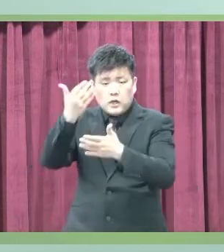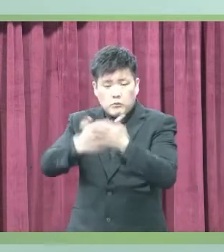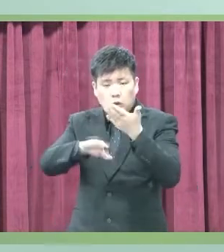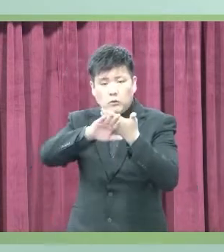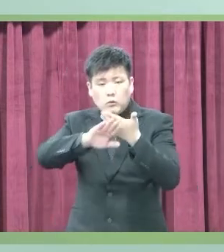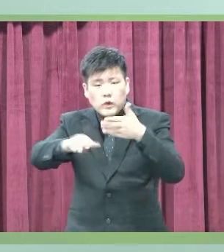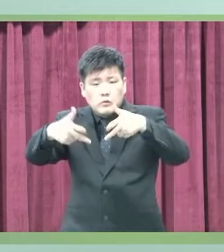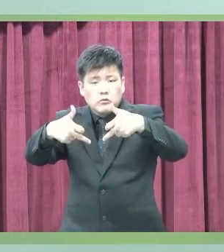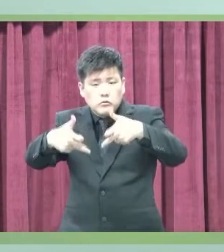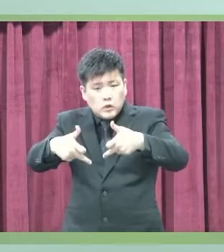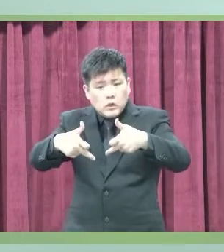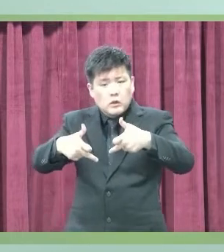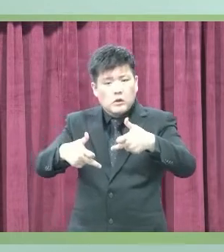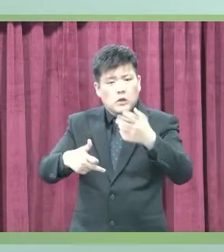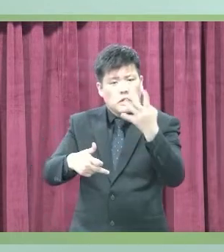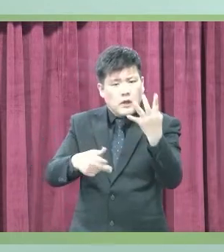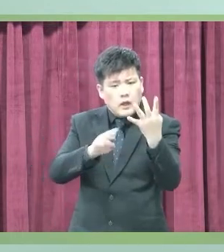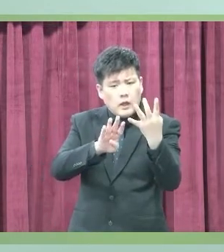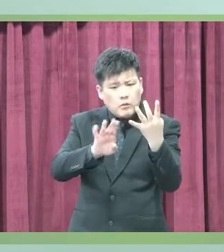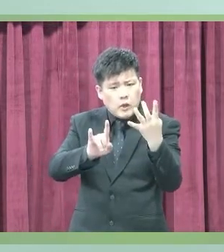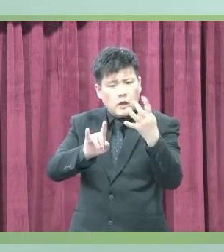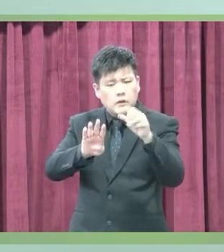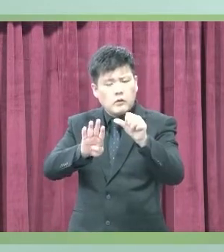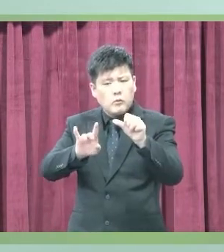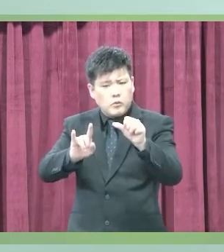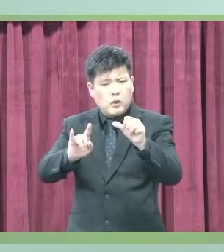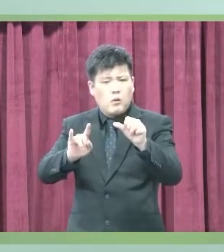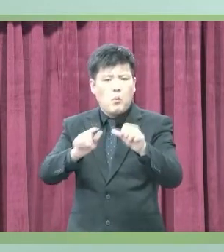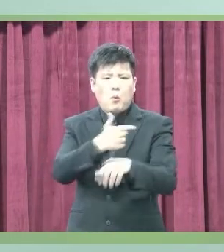경우 4~5배 차이가 납니다.